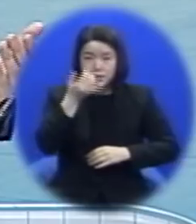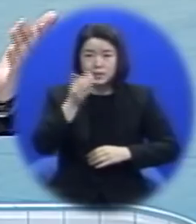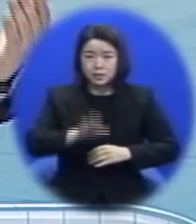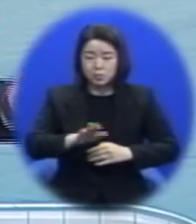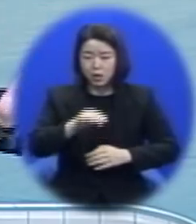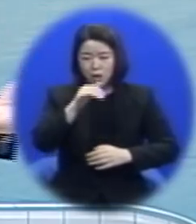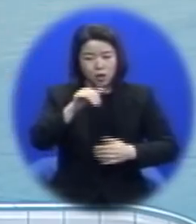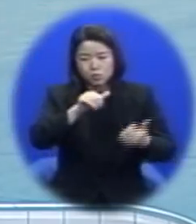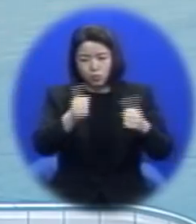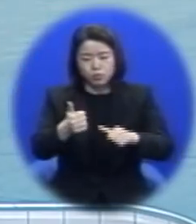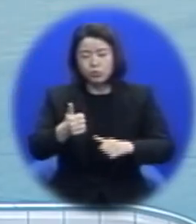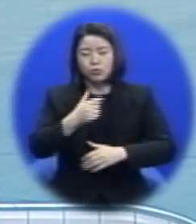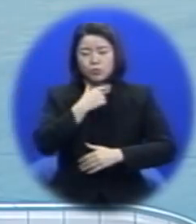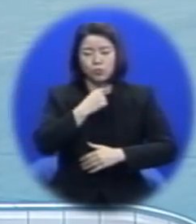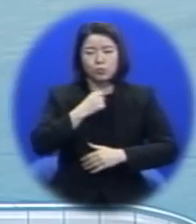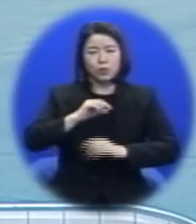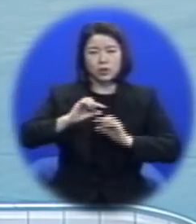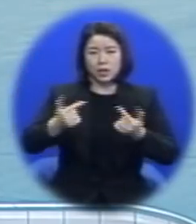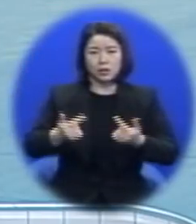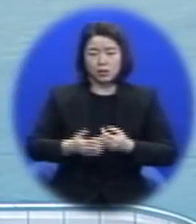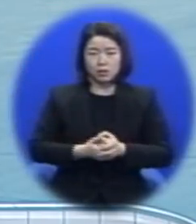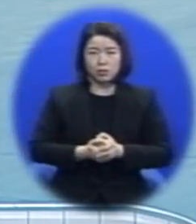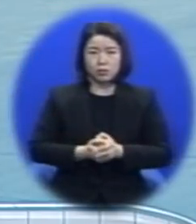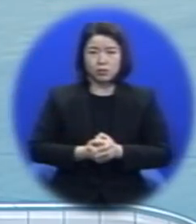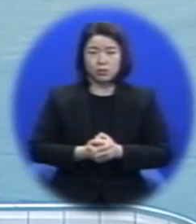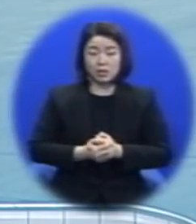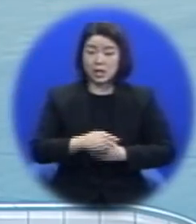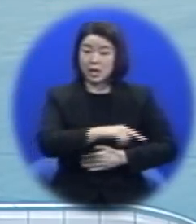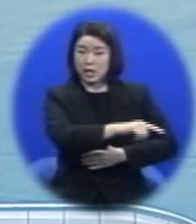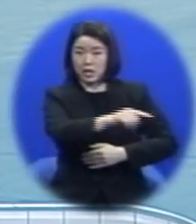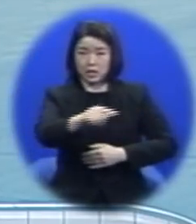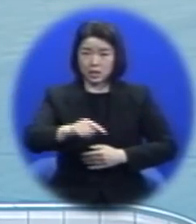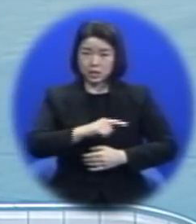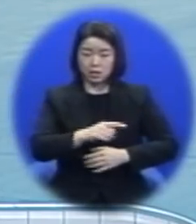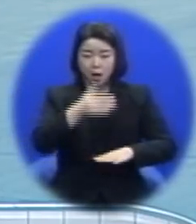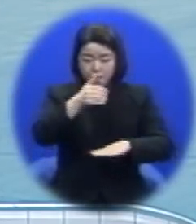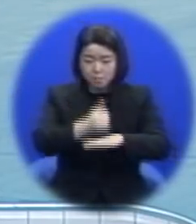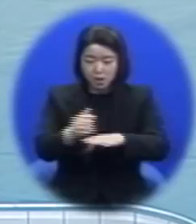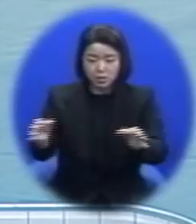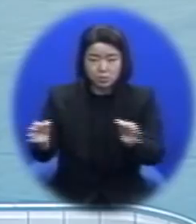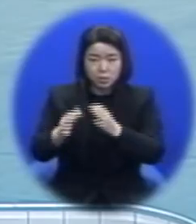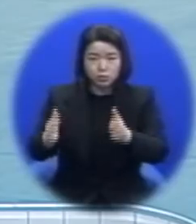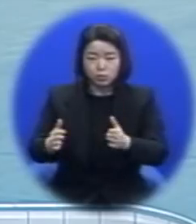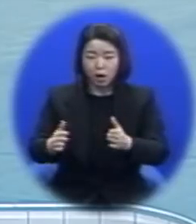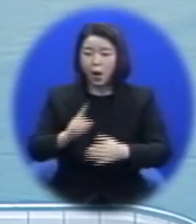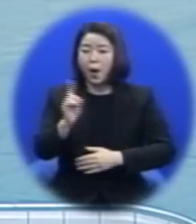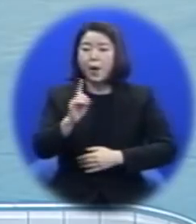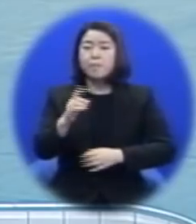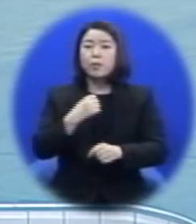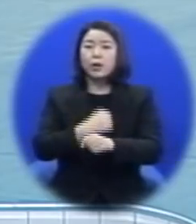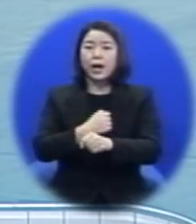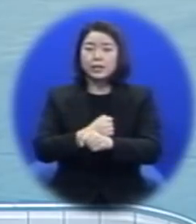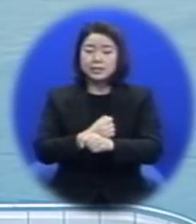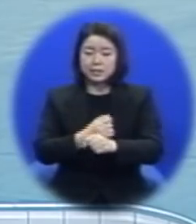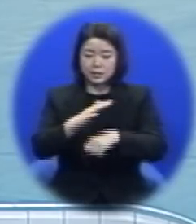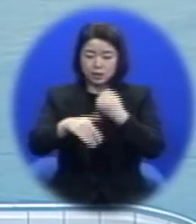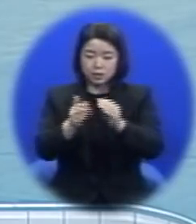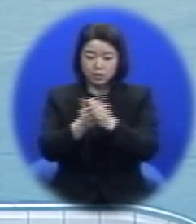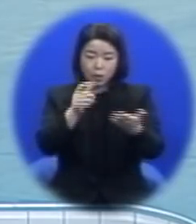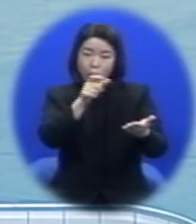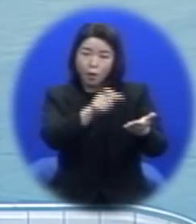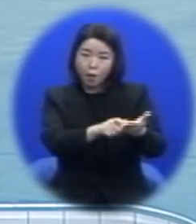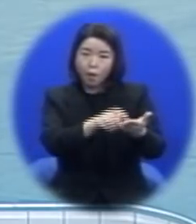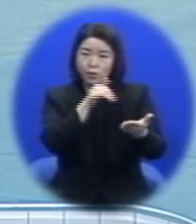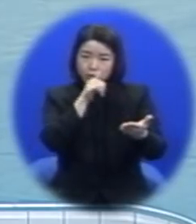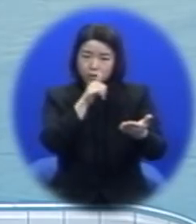죽고 싶어도 죽어지지가 않습니다. 그들이 그 마지막 순간에 뭐라고 하는지 오늘 여기 본문에 나와